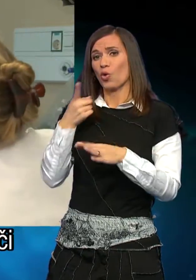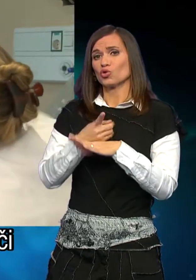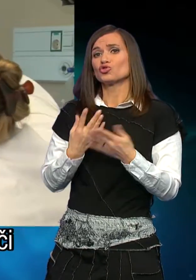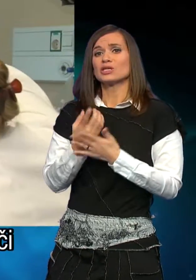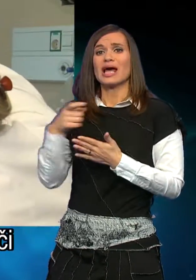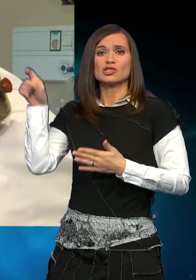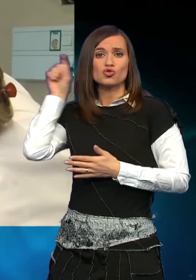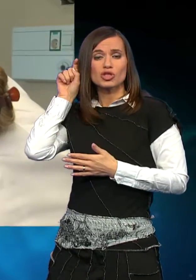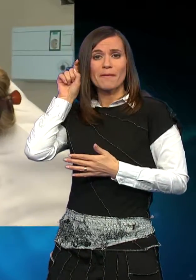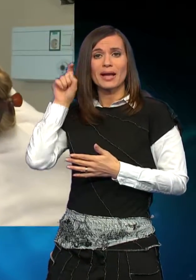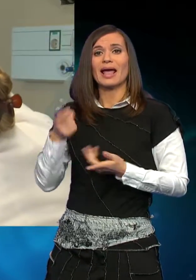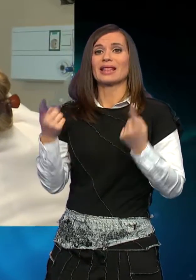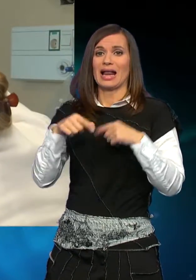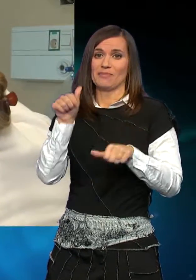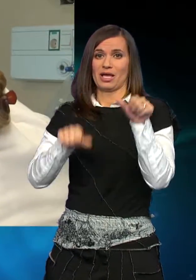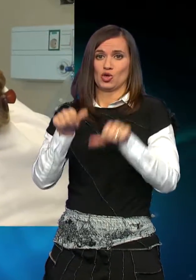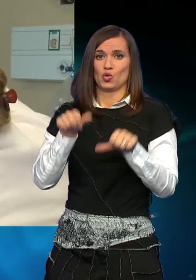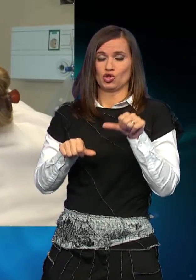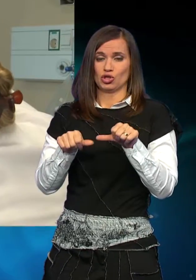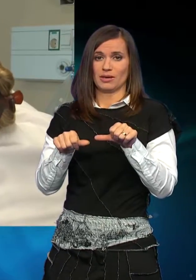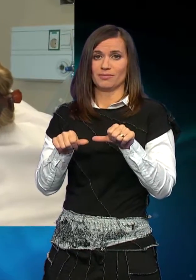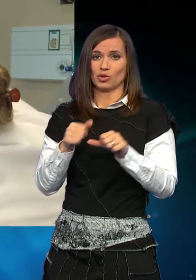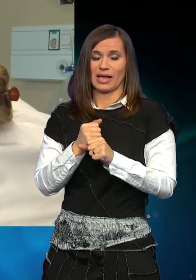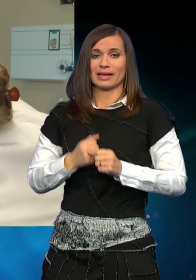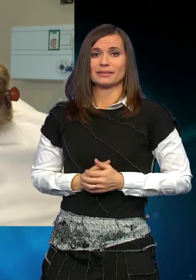slušni aparat ali za kirurški poseg.